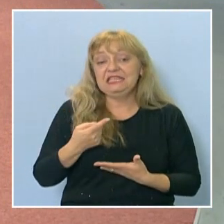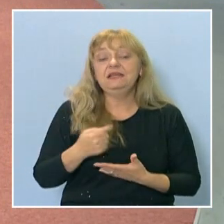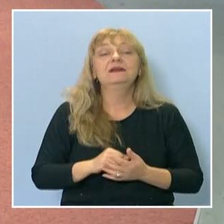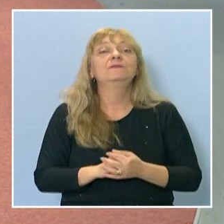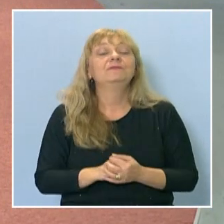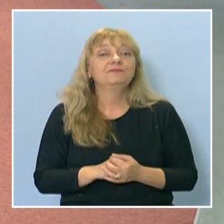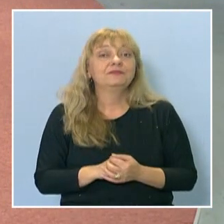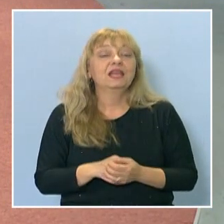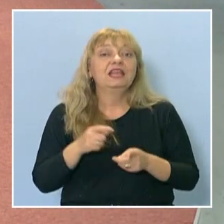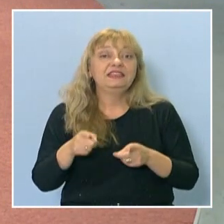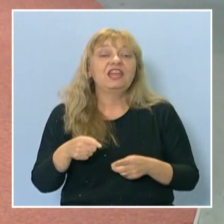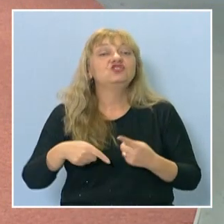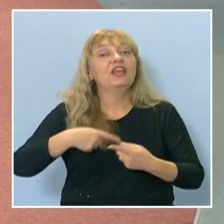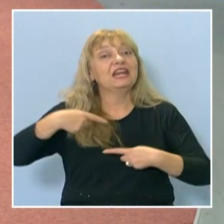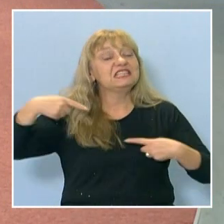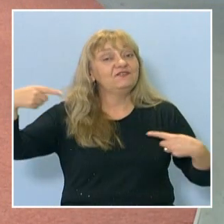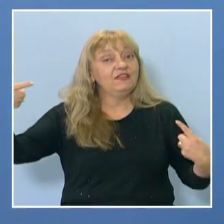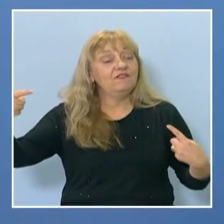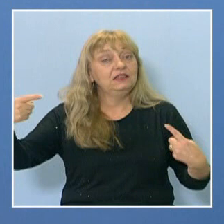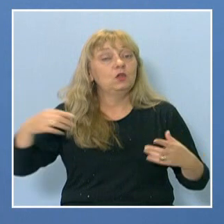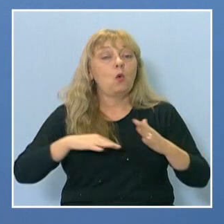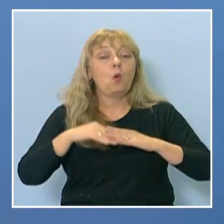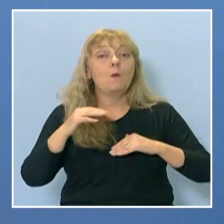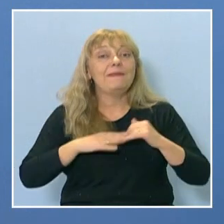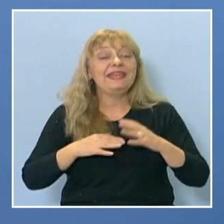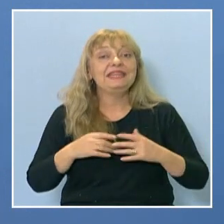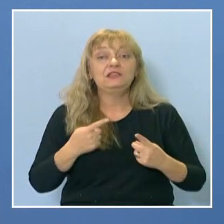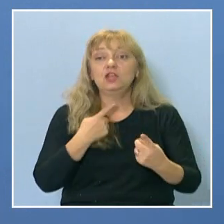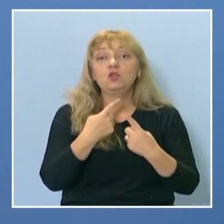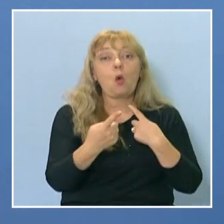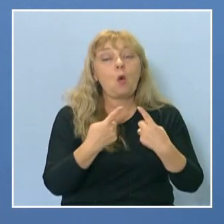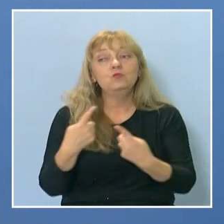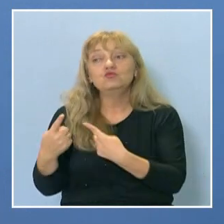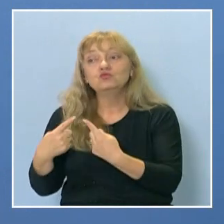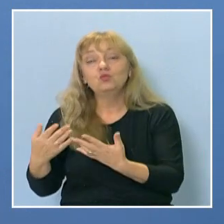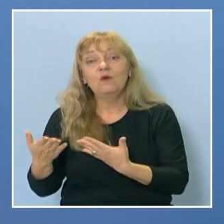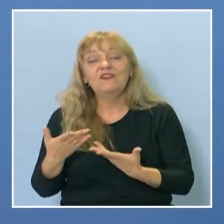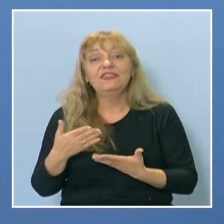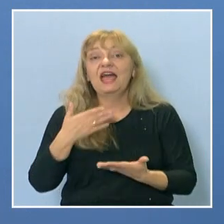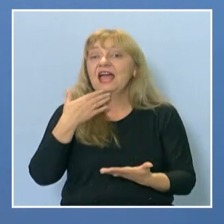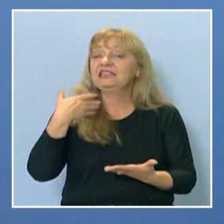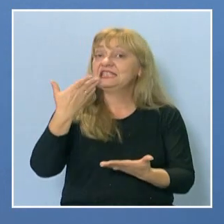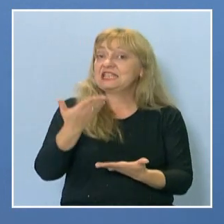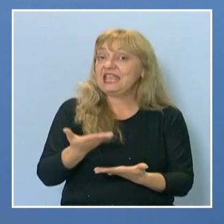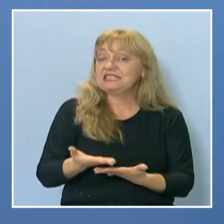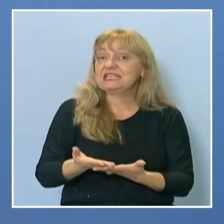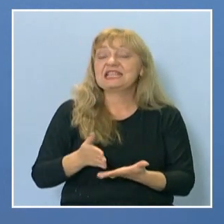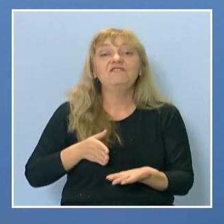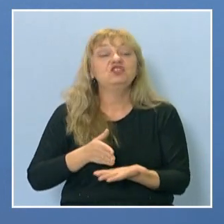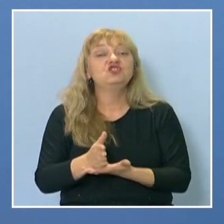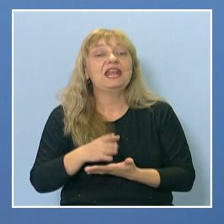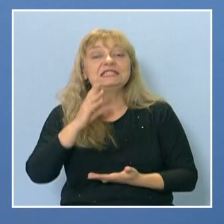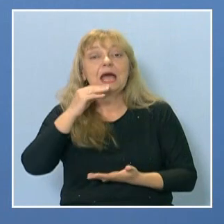иновацията, те ще развиват уменията да общуват, уменията да се изразяват чрез приказките, ще